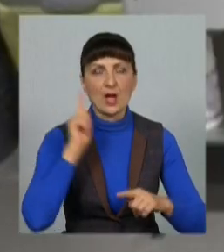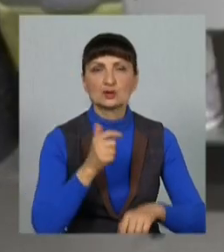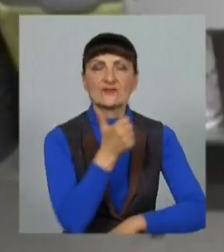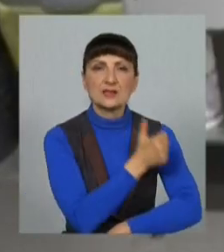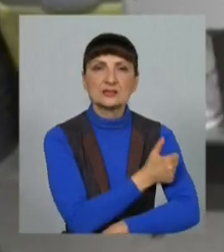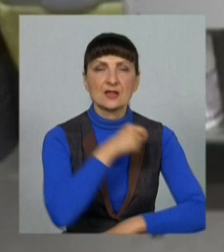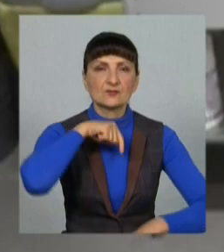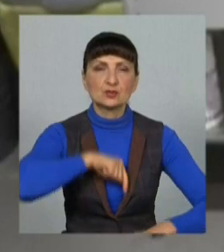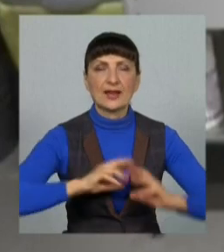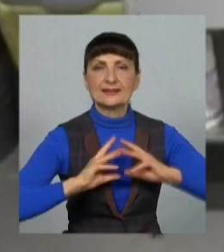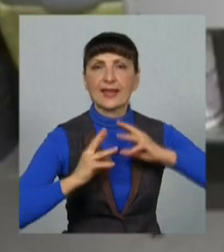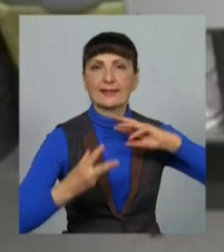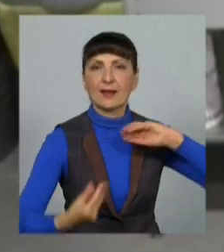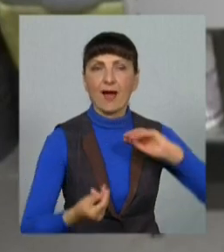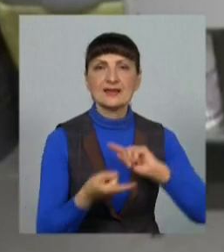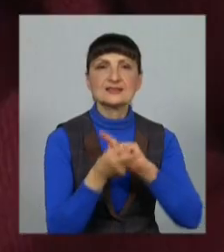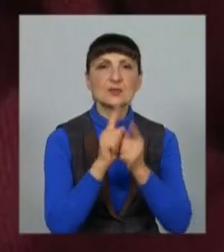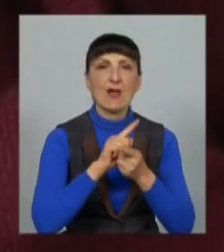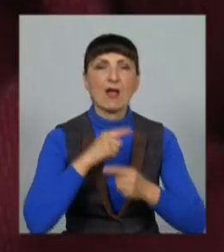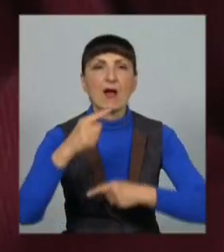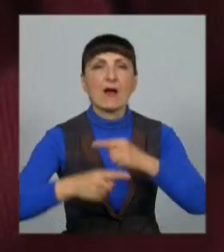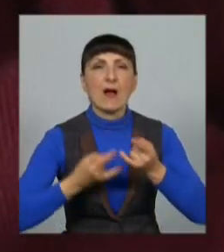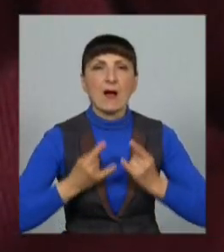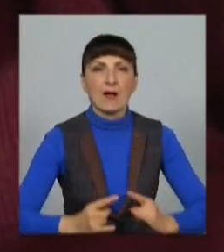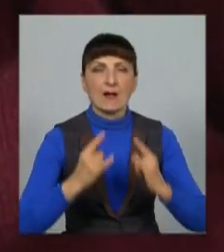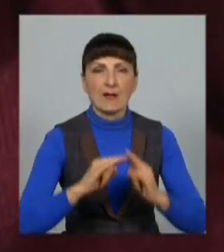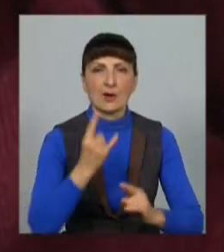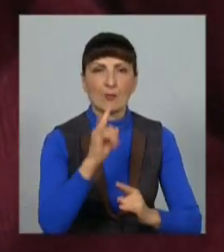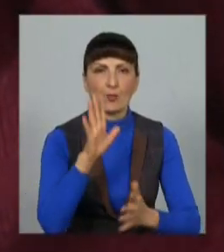вакцина изменяет ДНК человека, влияя на наследственность и гены.